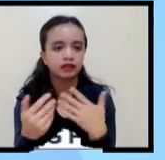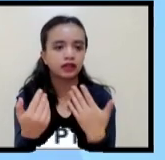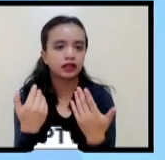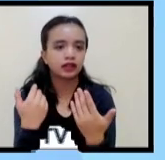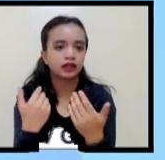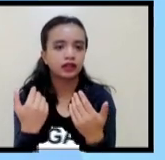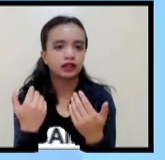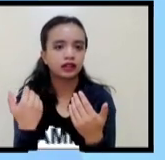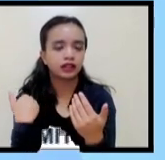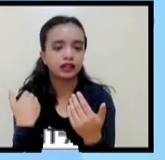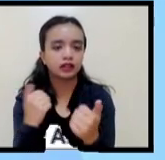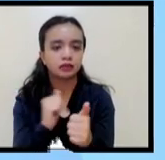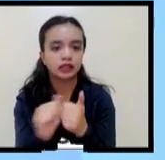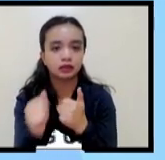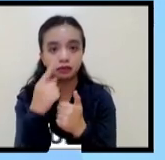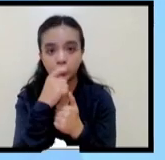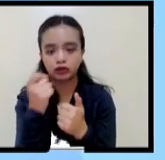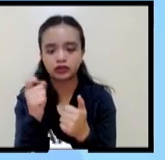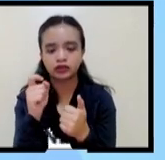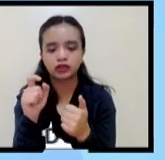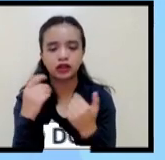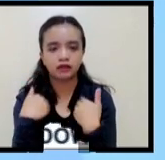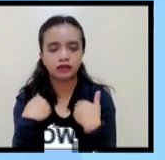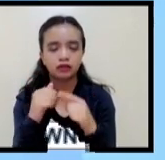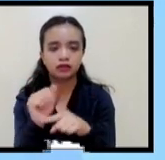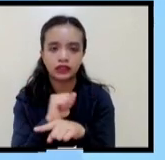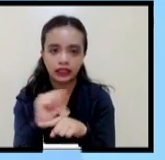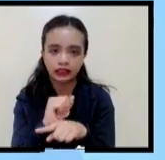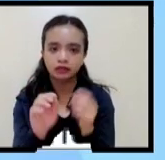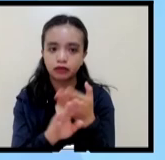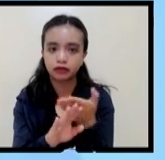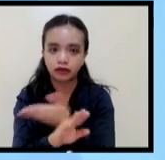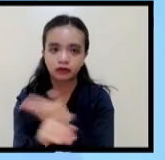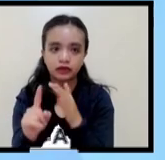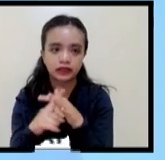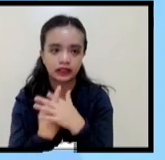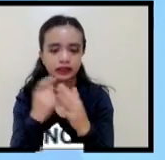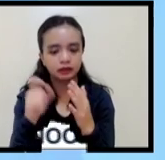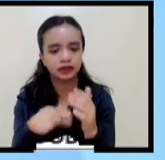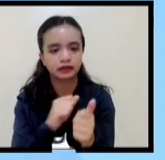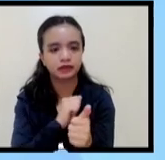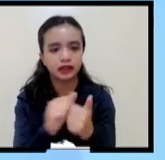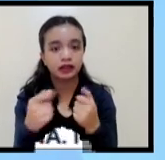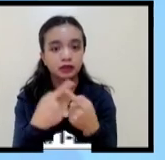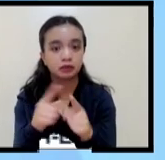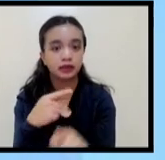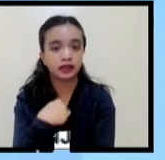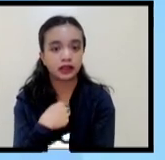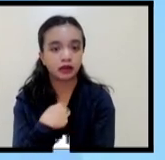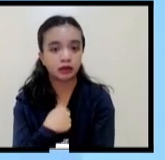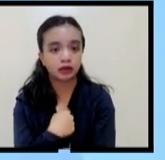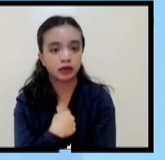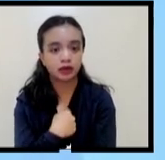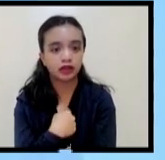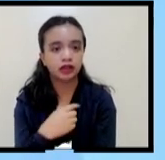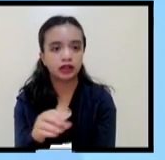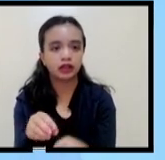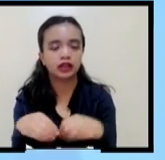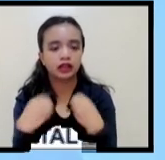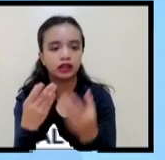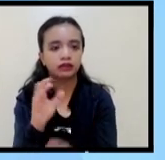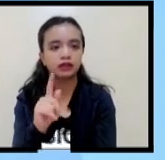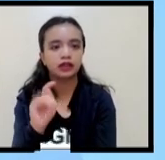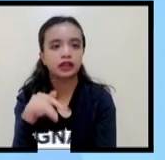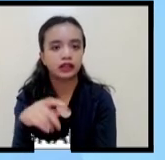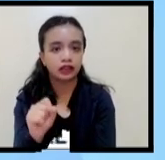training, kasi may training pa po yun before ka magkaroon ng client. So kailangan mapasa mo muna yan. Pero ako, nagbigay na agad ako ng mga tips sa TikTok